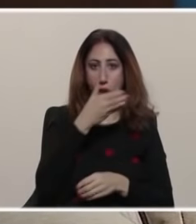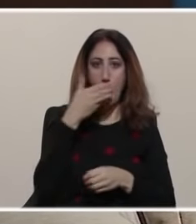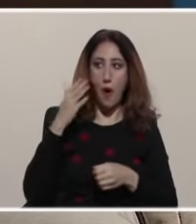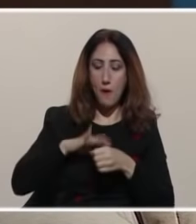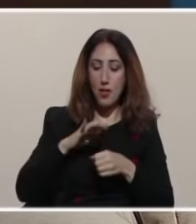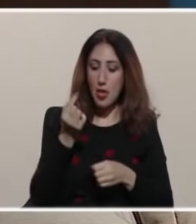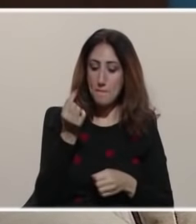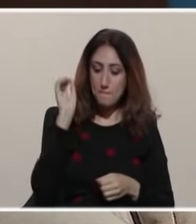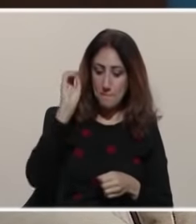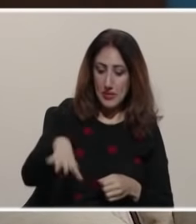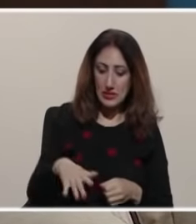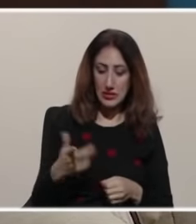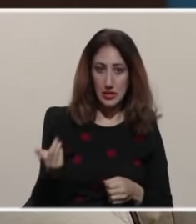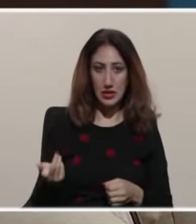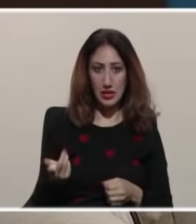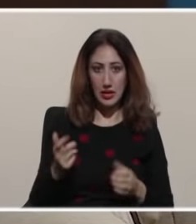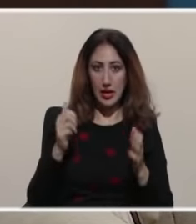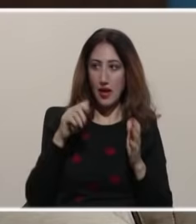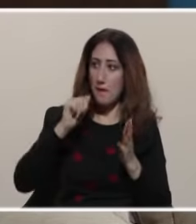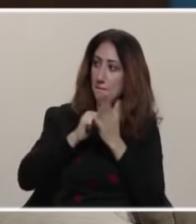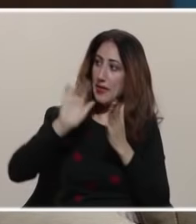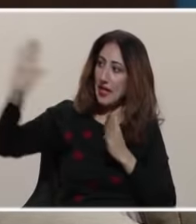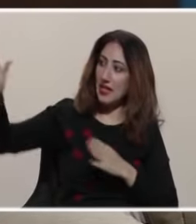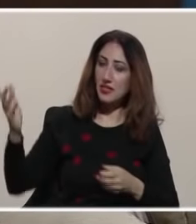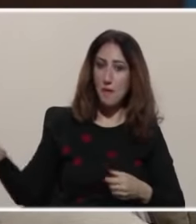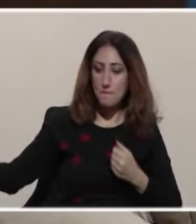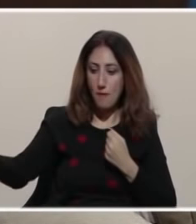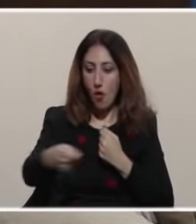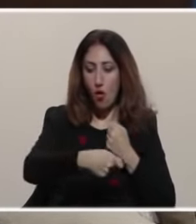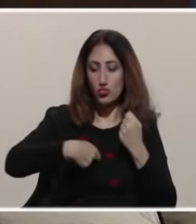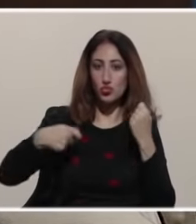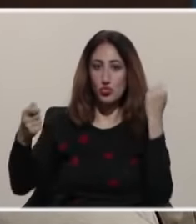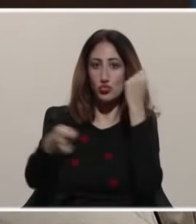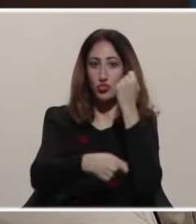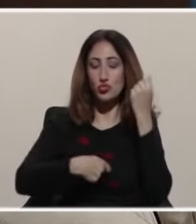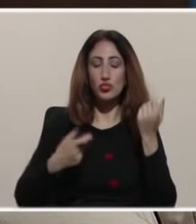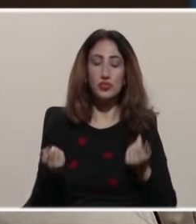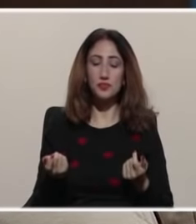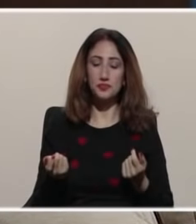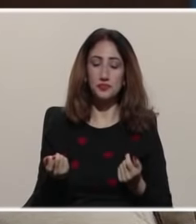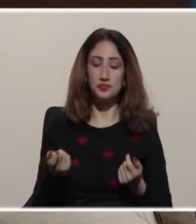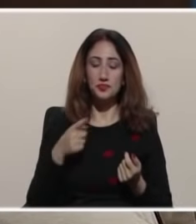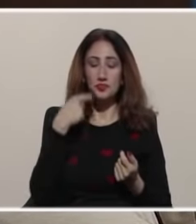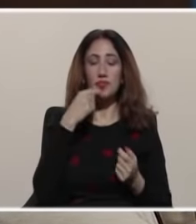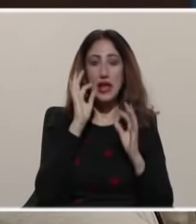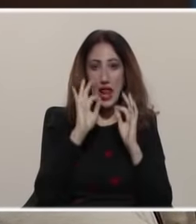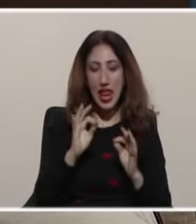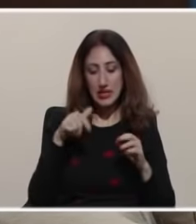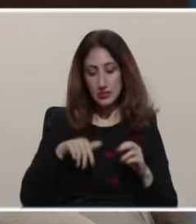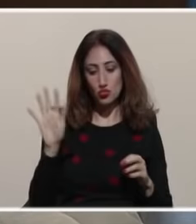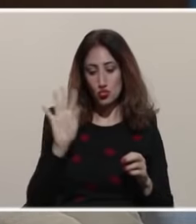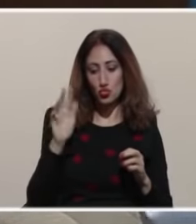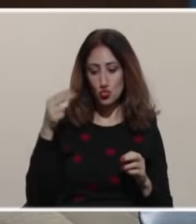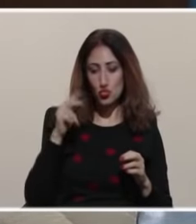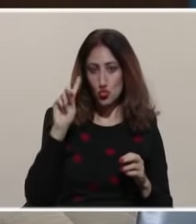البذرة وجيرانه بيحصدوا، ده يبقى تعبان جداً. فاحنا أمرنا بالاجتهاد في شعبان استعدادا واستقبالا